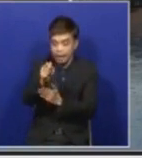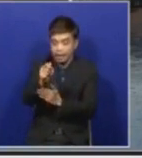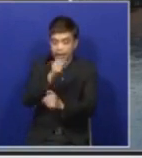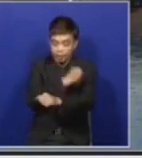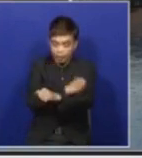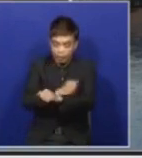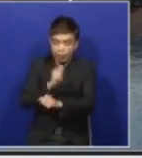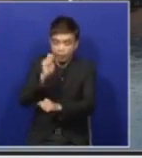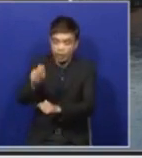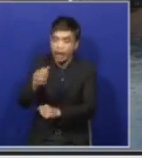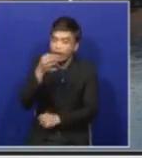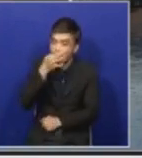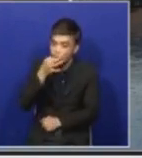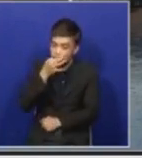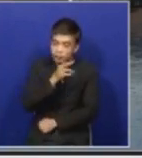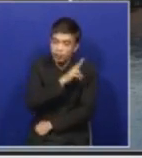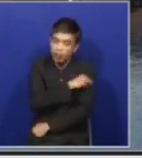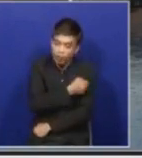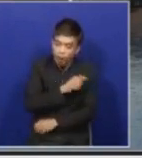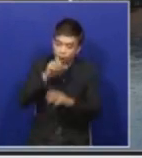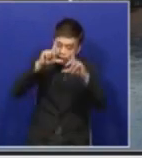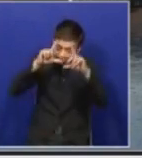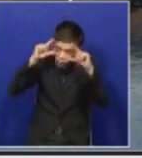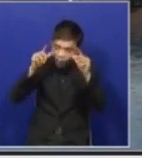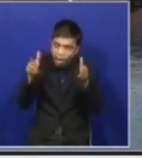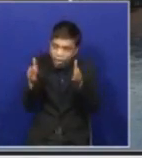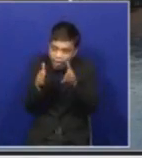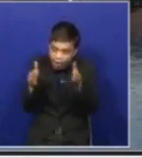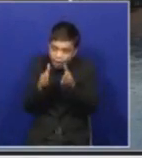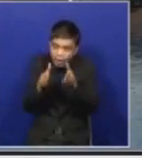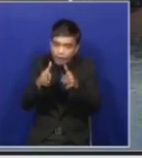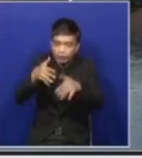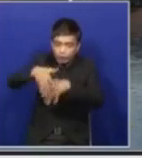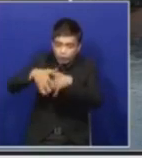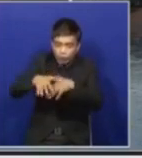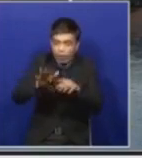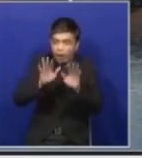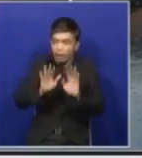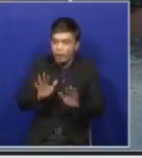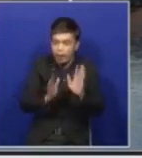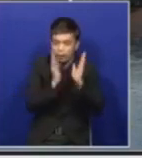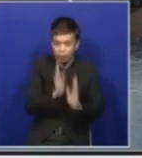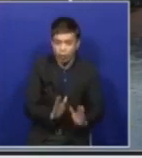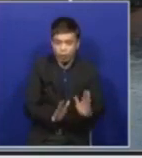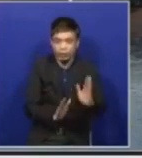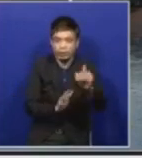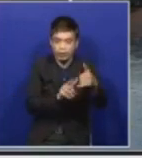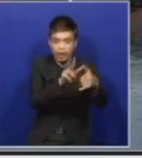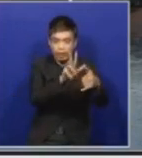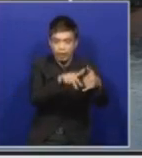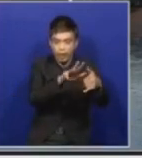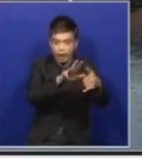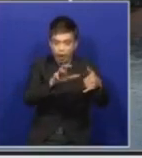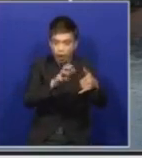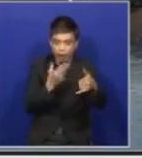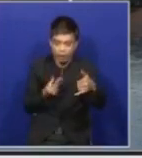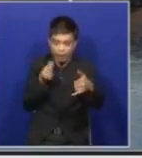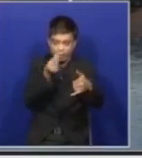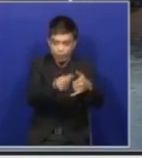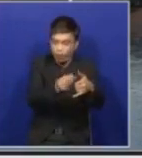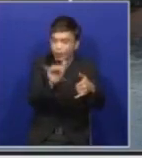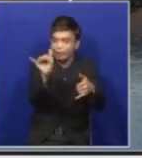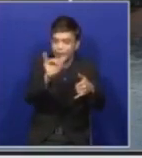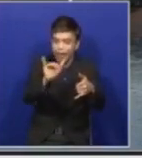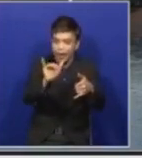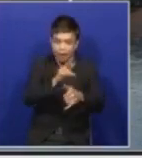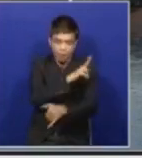ยหรือนักวิชาการสาธารณสุขนะครับคนหนึ่งก็เพียงประมาณ 3,500 บาทยังไม่ได้จ่ายเขาซึ่งมีหมออน